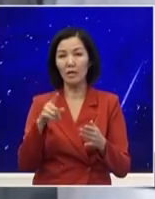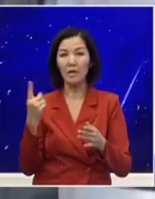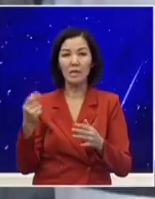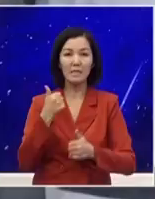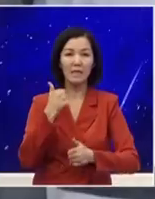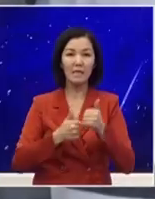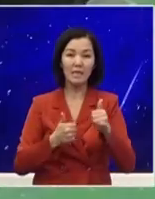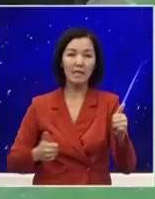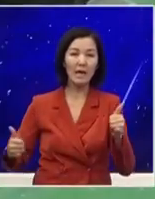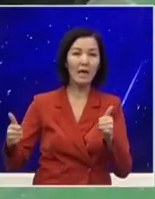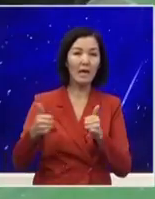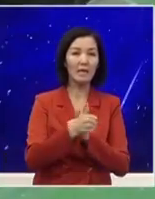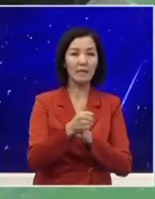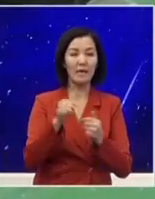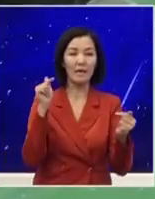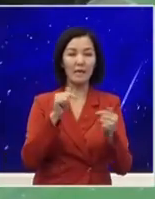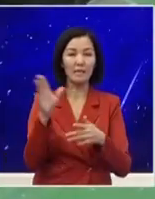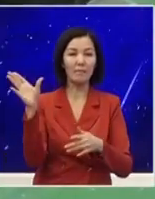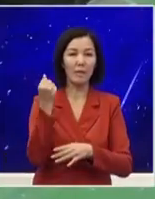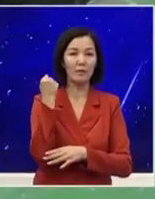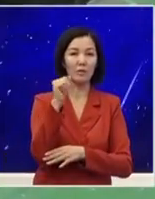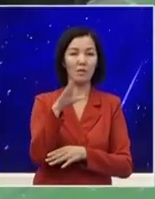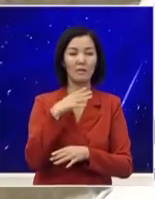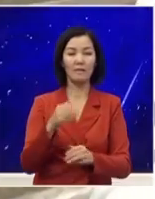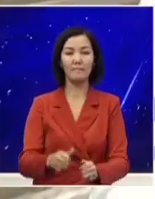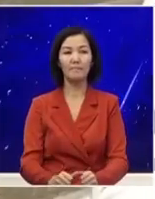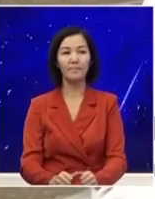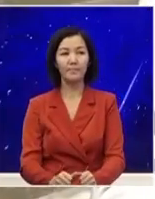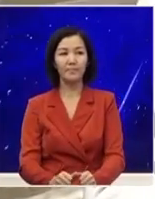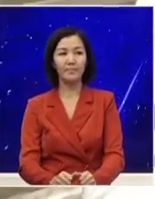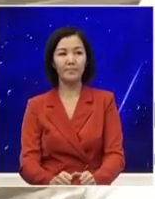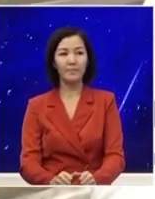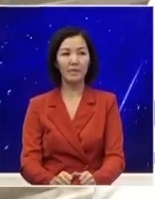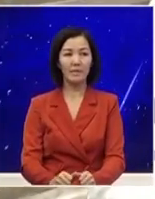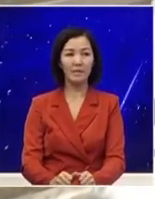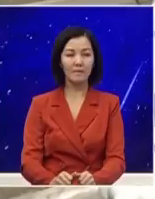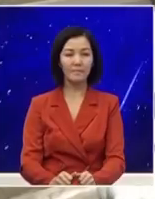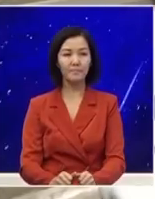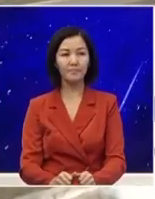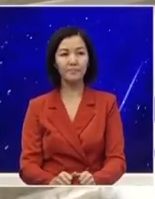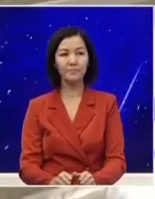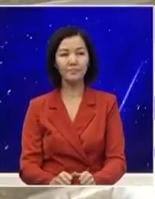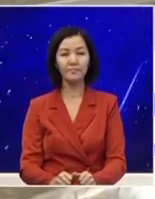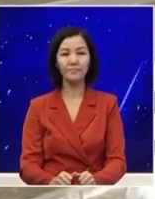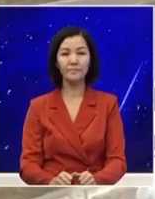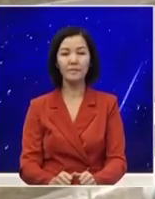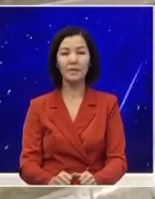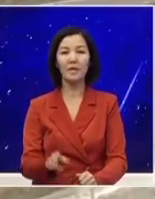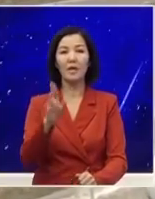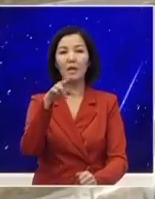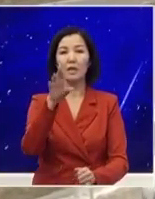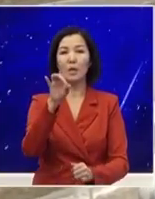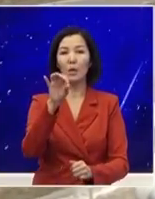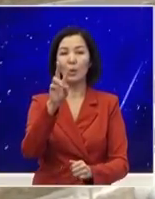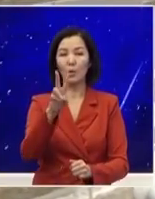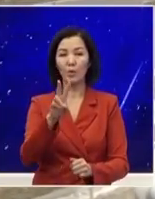сайыстанақ ат оздырып мәреге қарсыластарынан бұрын жетті. Бүгін DJI компаниясының дронымен бөншоңға ие болдым.